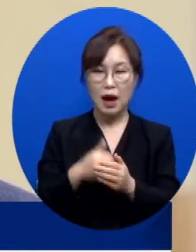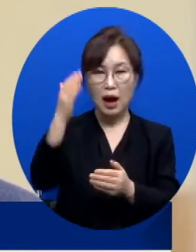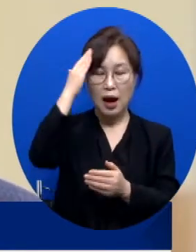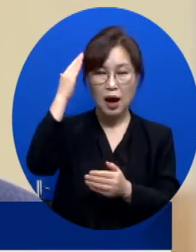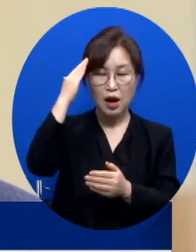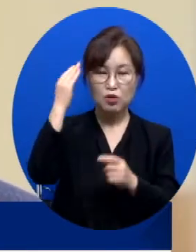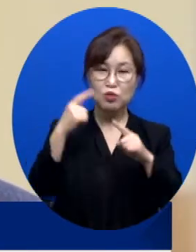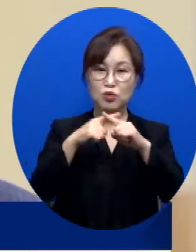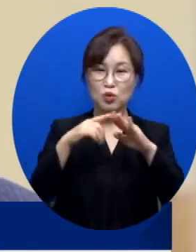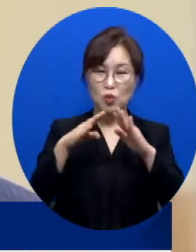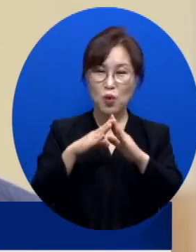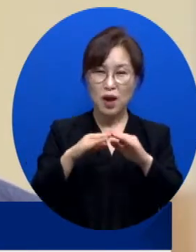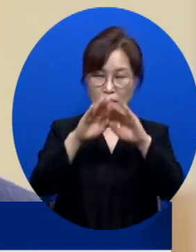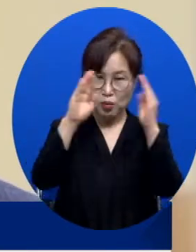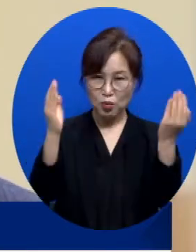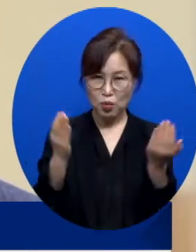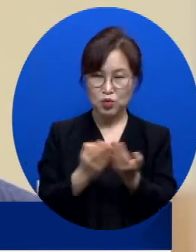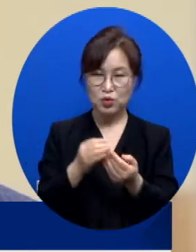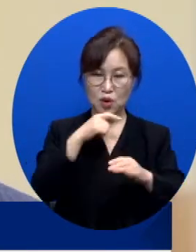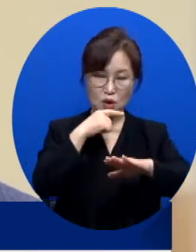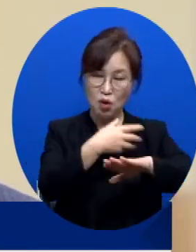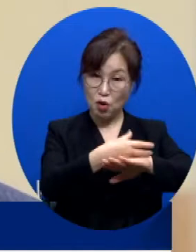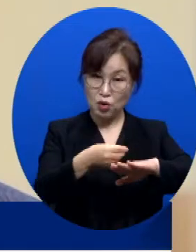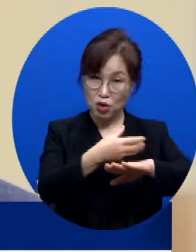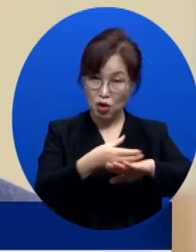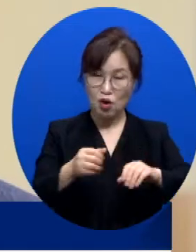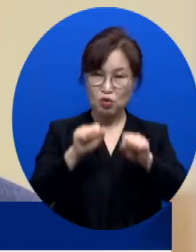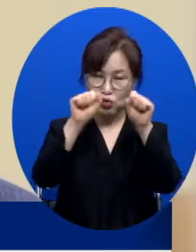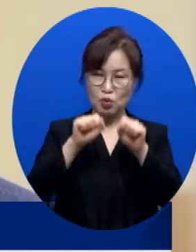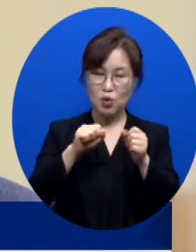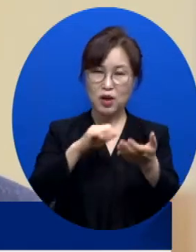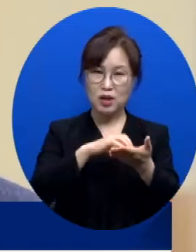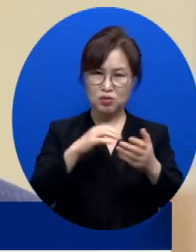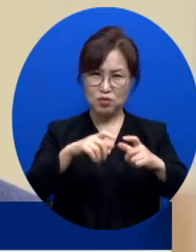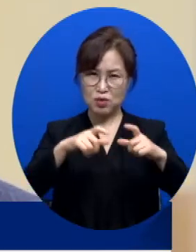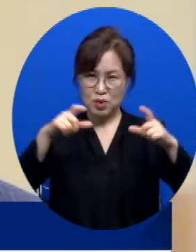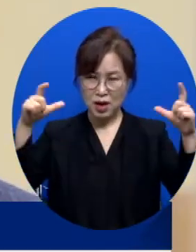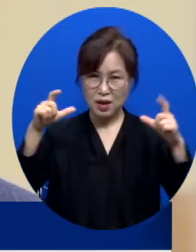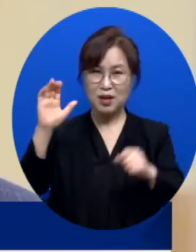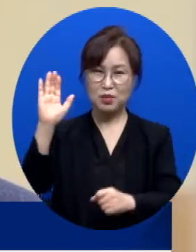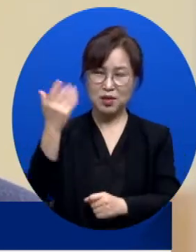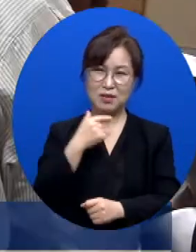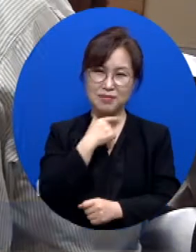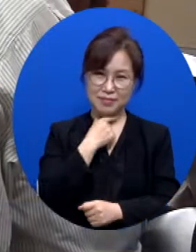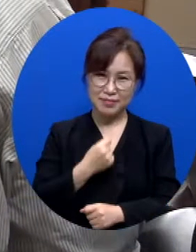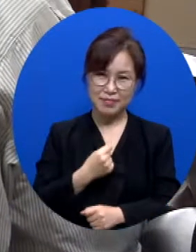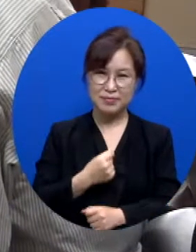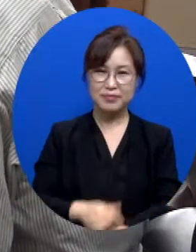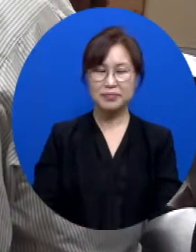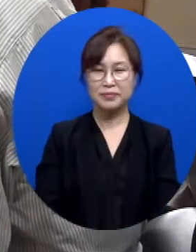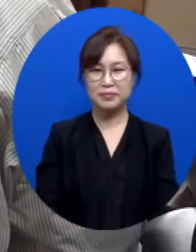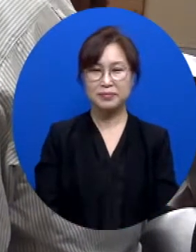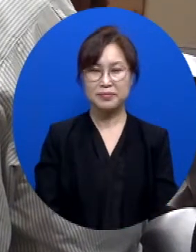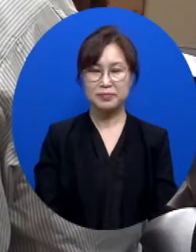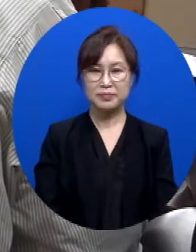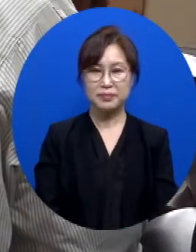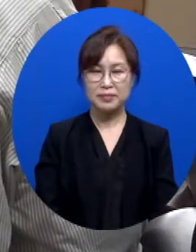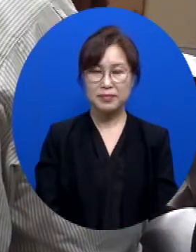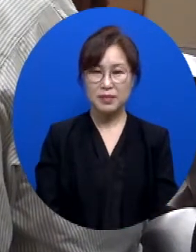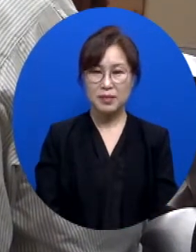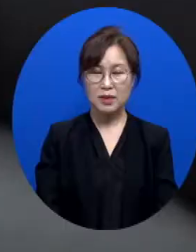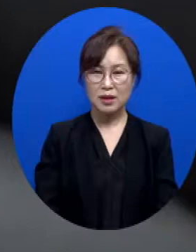한국교회 전체에 헌혈 운동이 확산되기를 소망합니다. 혈액 수급난